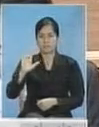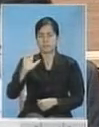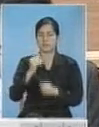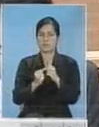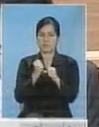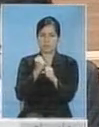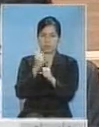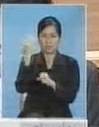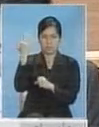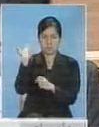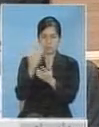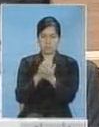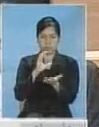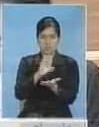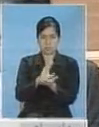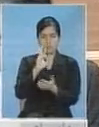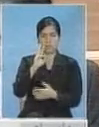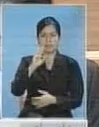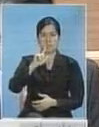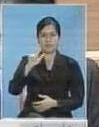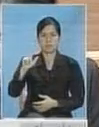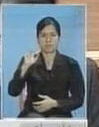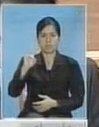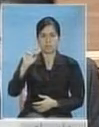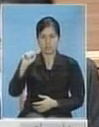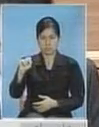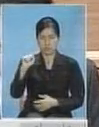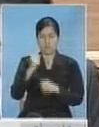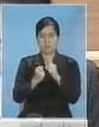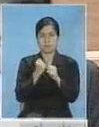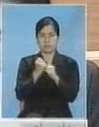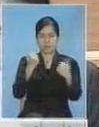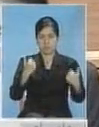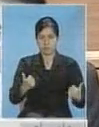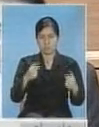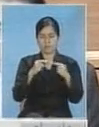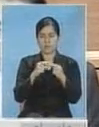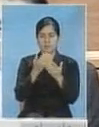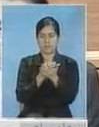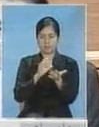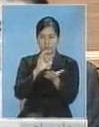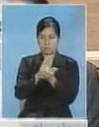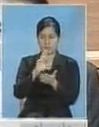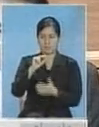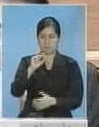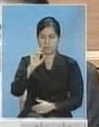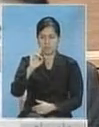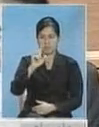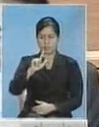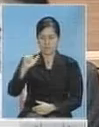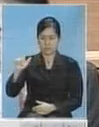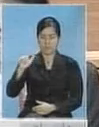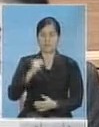ะครับ6ล้าน7แสนกว่าบาทพอมาปีนี้อีก38ล้านท่านประธาน